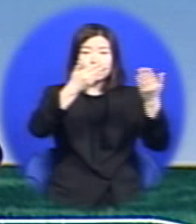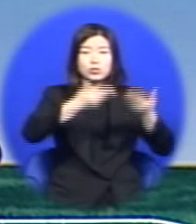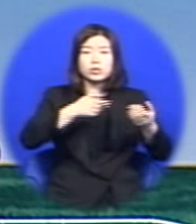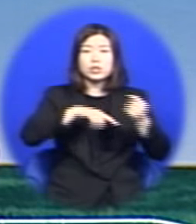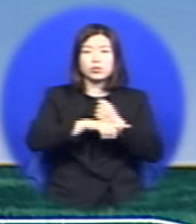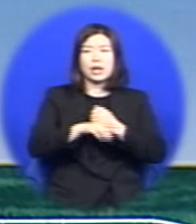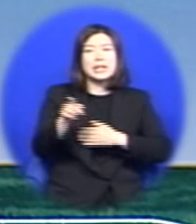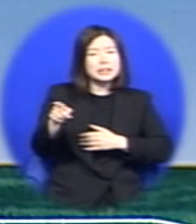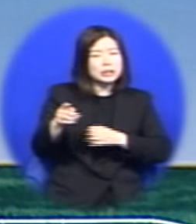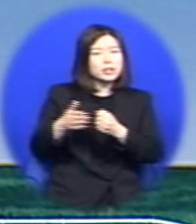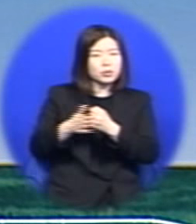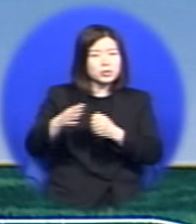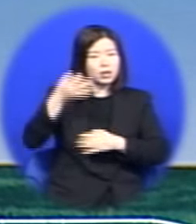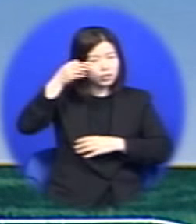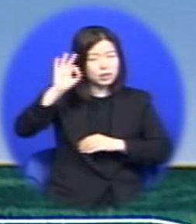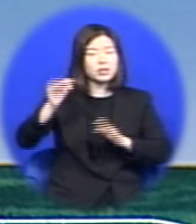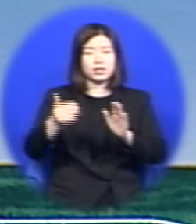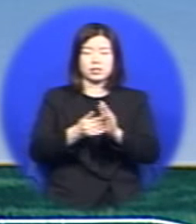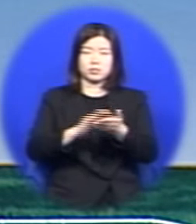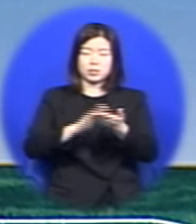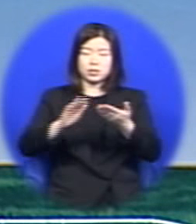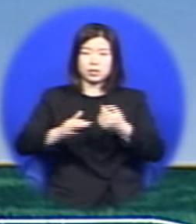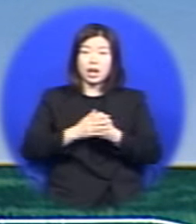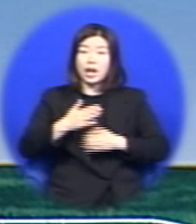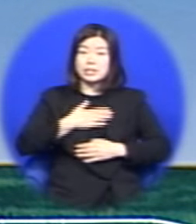때문입니다. 저는